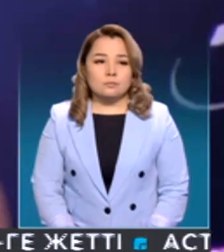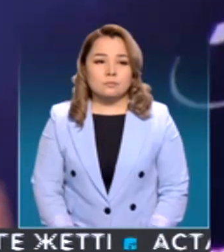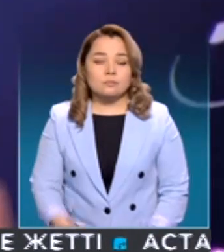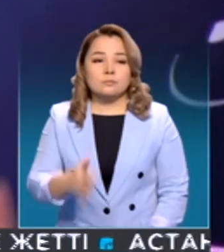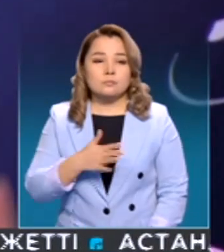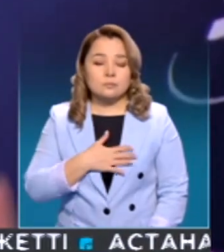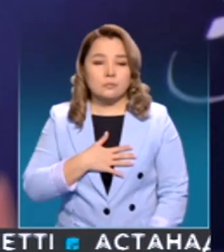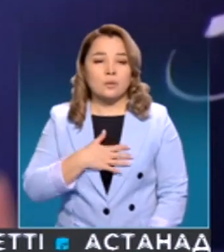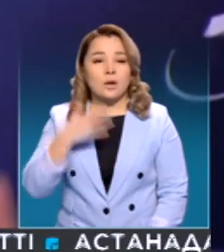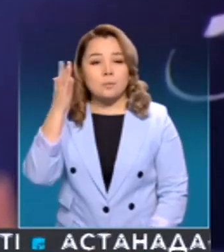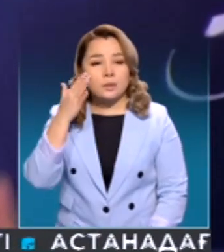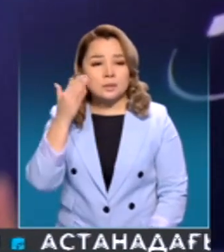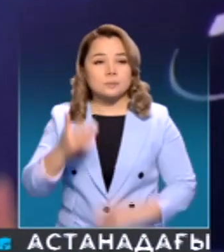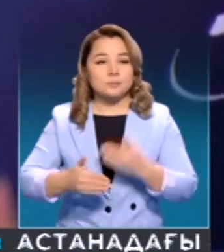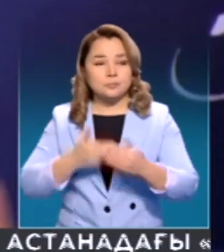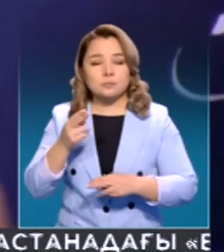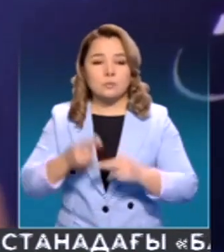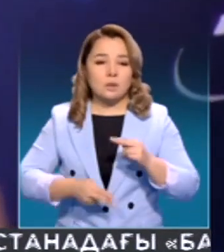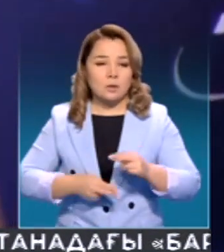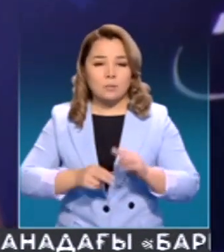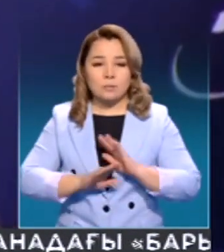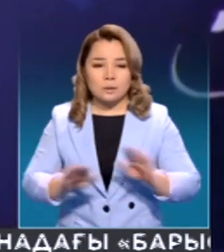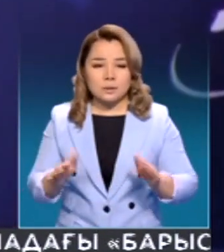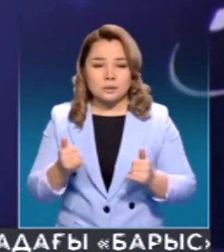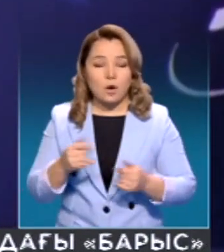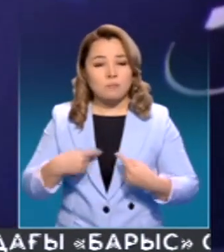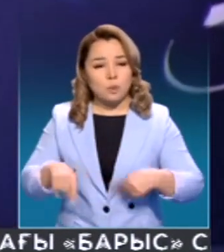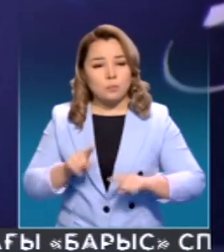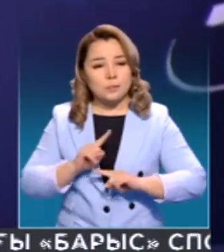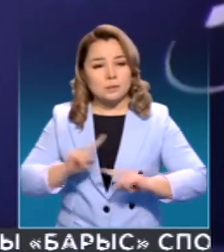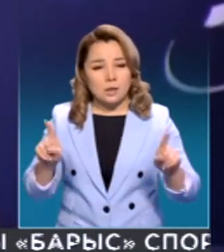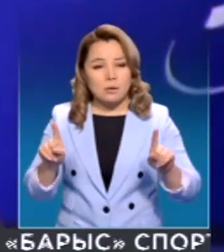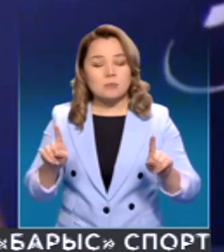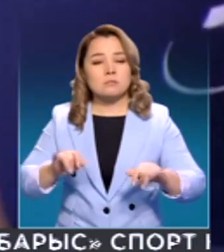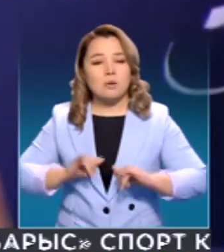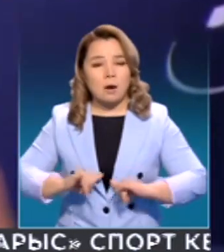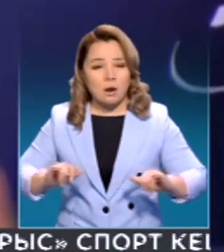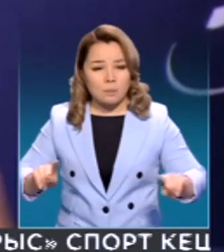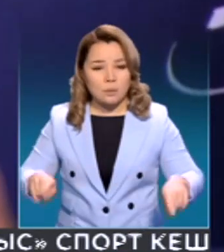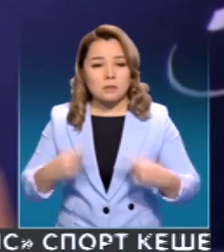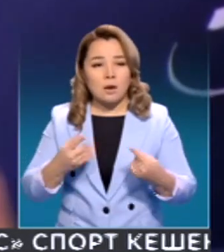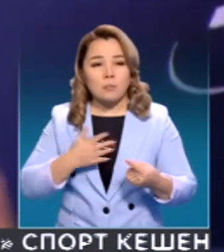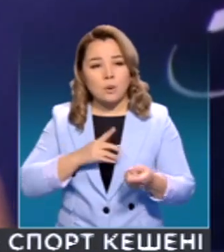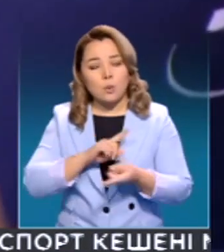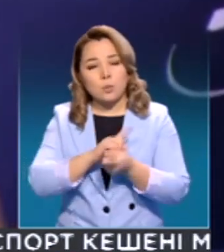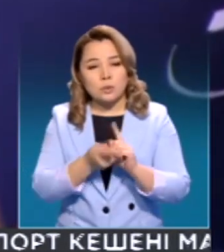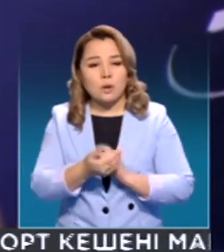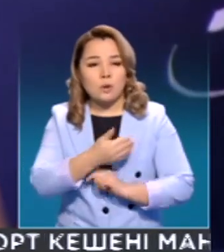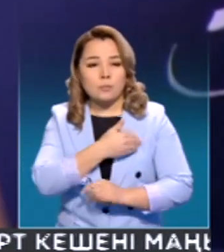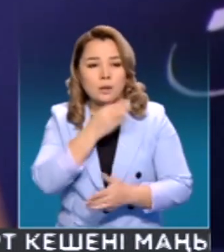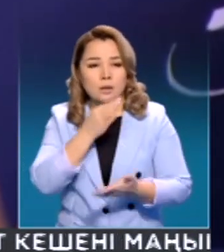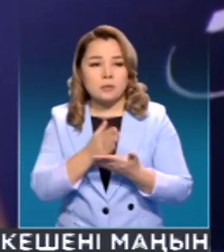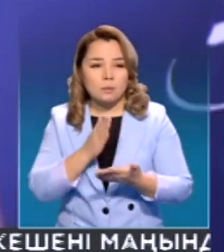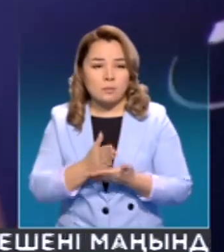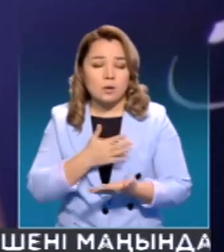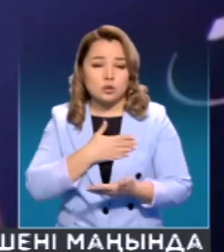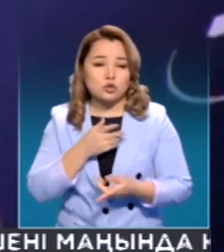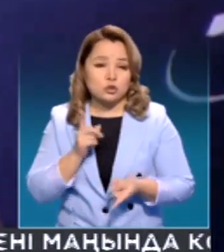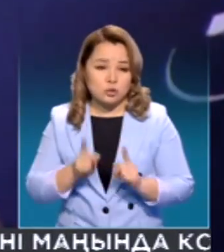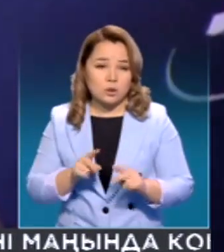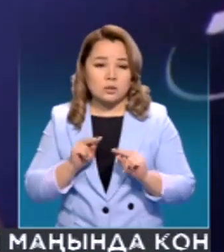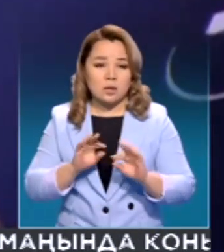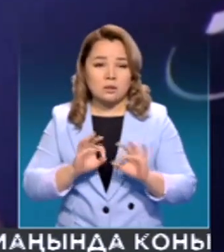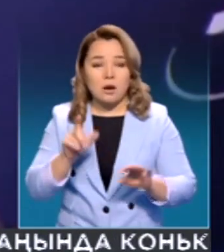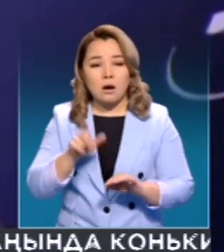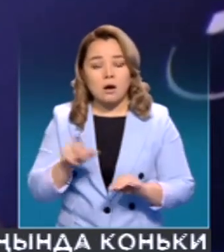Бұл менің мансабым аяқталған білдірмейді. Қазір футбол басқа, ол өзгеше дамып келеді. Сондықтан мен де өзгерістің болуын қаладым. Шынымды айтсам,